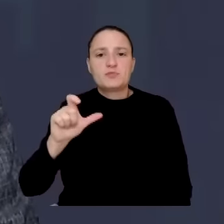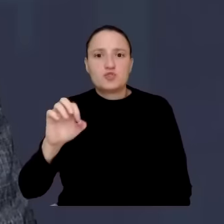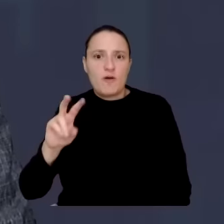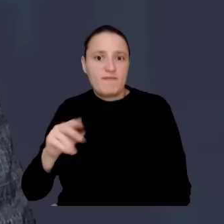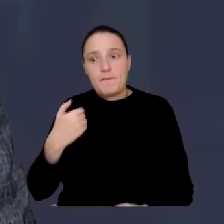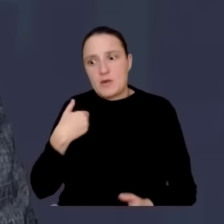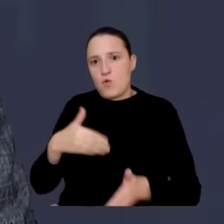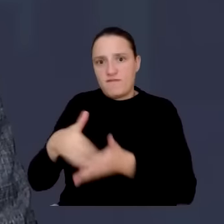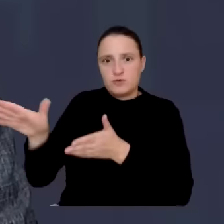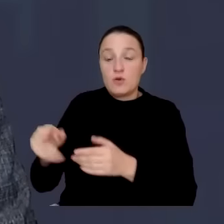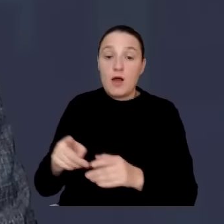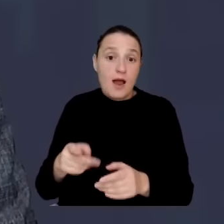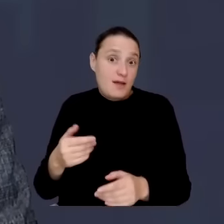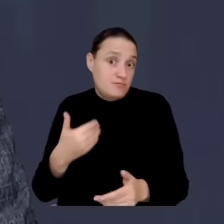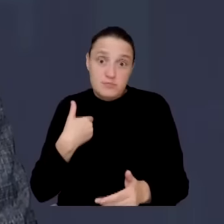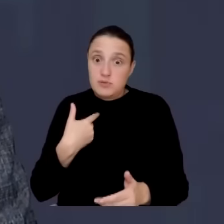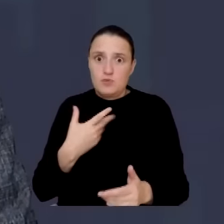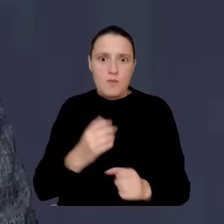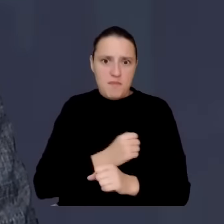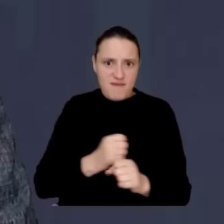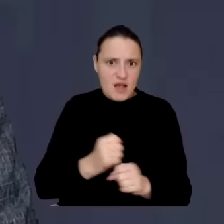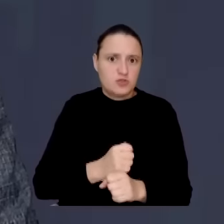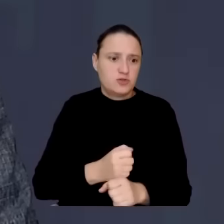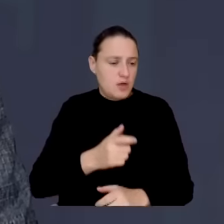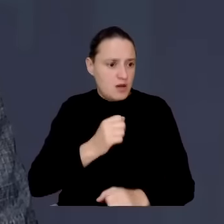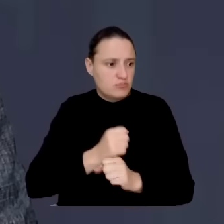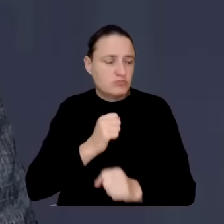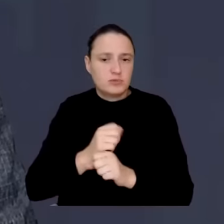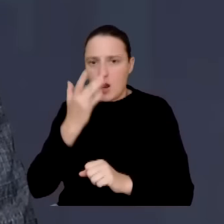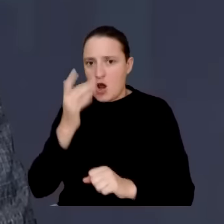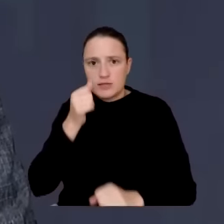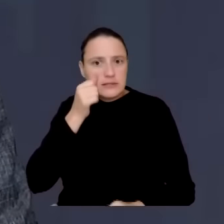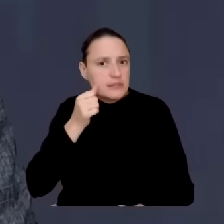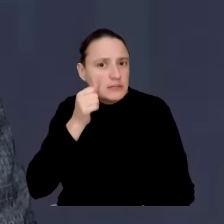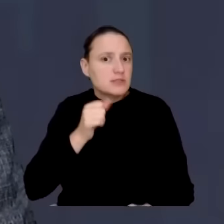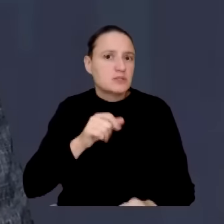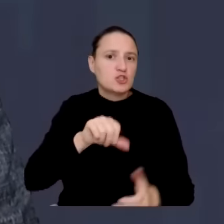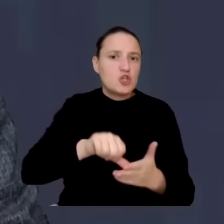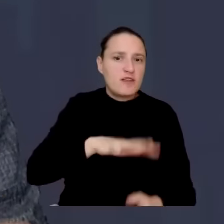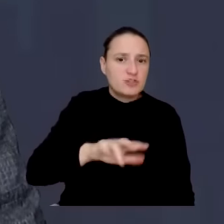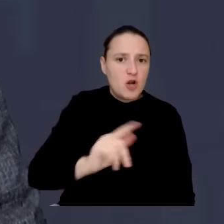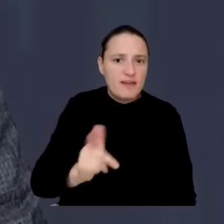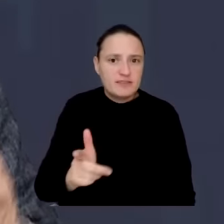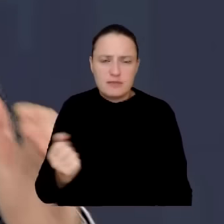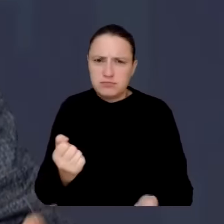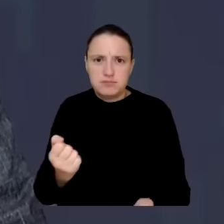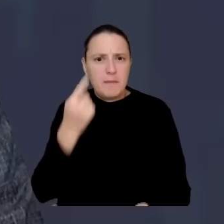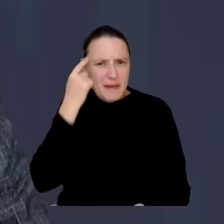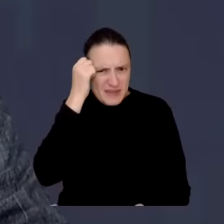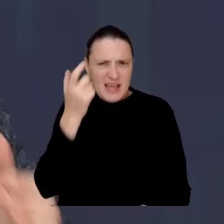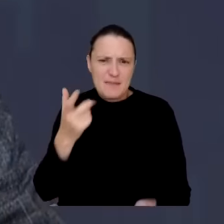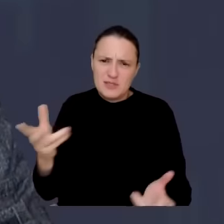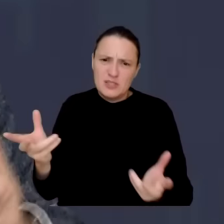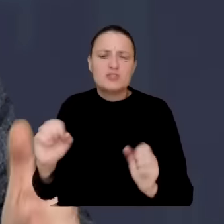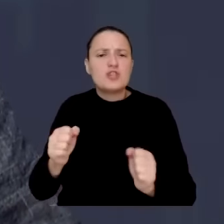tutaj No Robił poważną agenturalny robotę szczególnie w środowiskach lewicowych I pamiętamy doskonale że że działał razem z